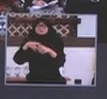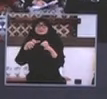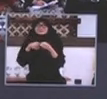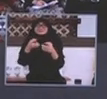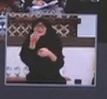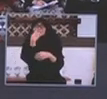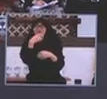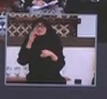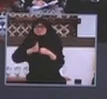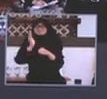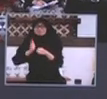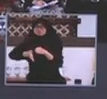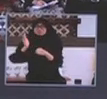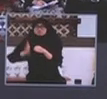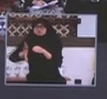mesin apa?